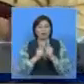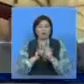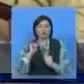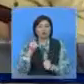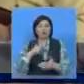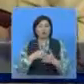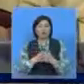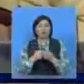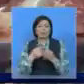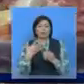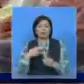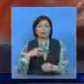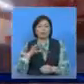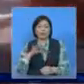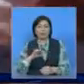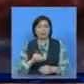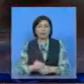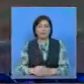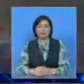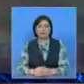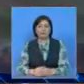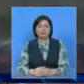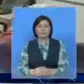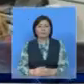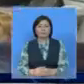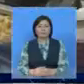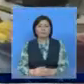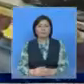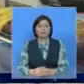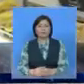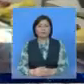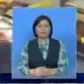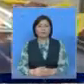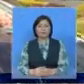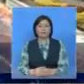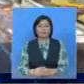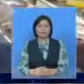субботу до 15 мая включительно. Гульдана Каленко, Азамат Сауханов, телеканал Актобе.